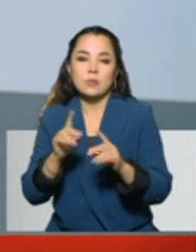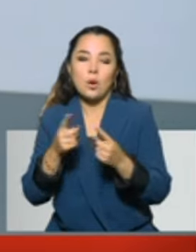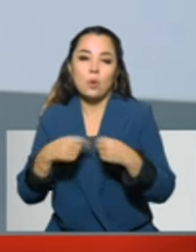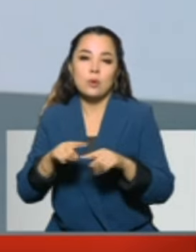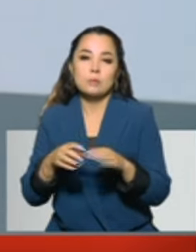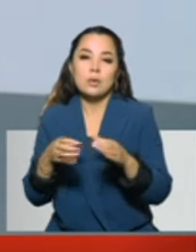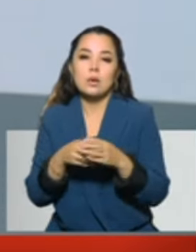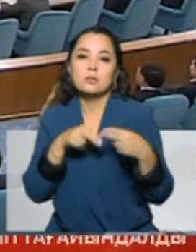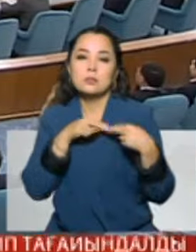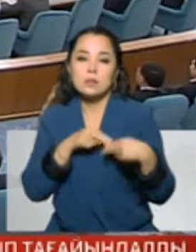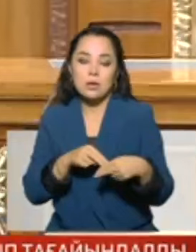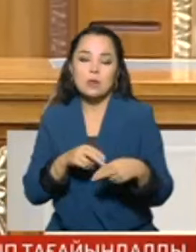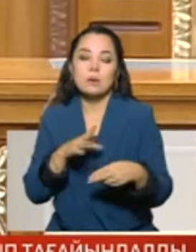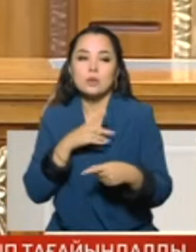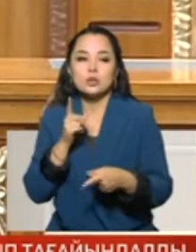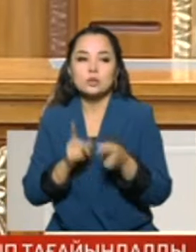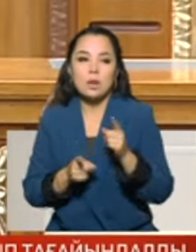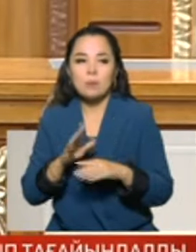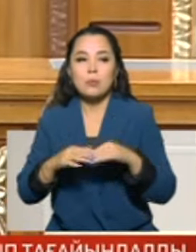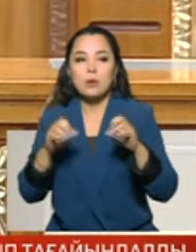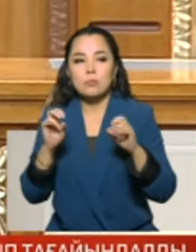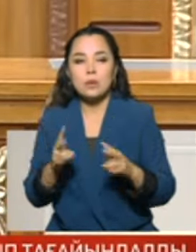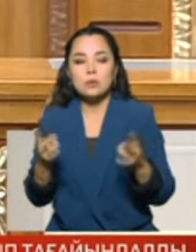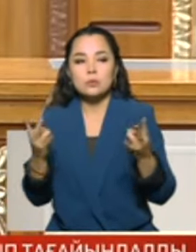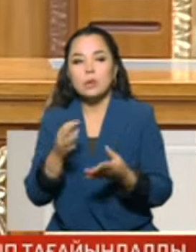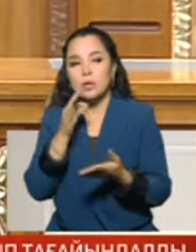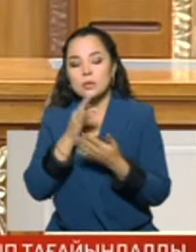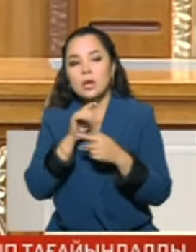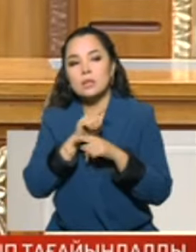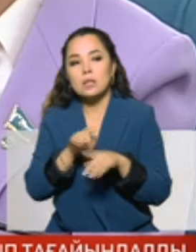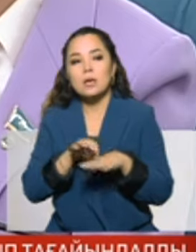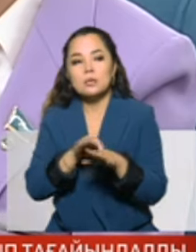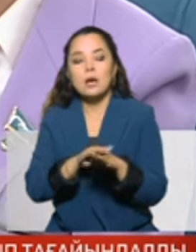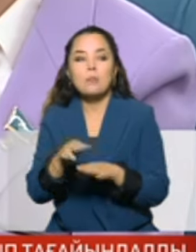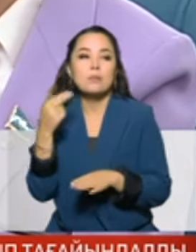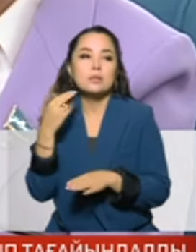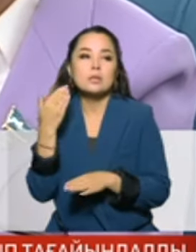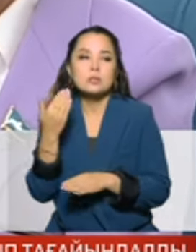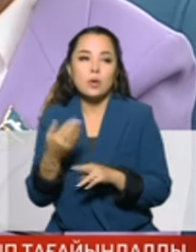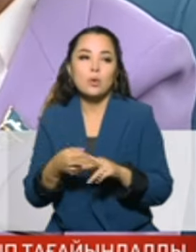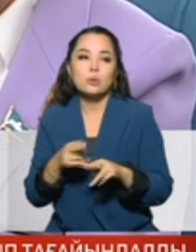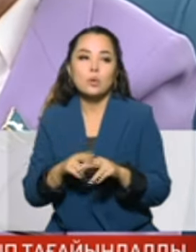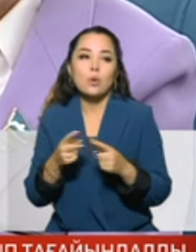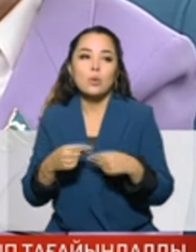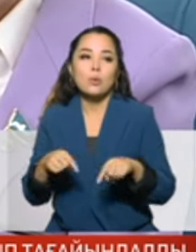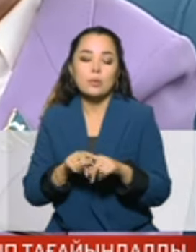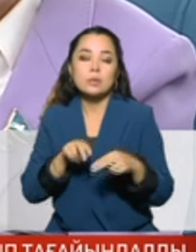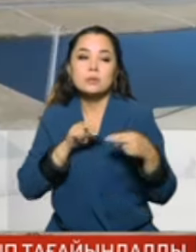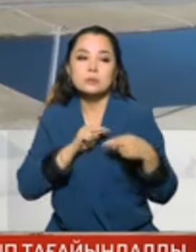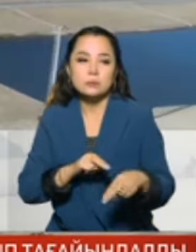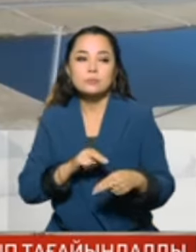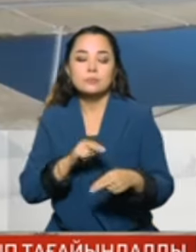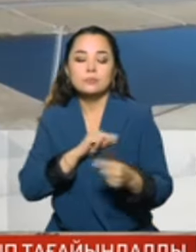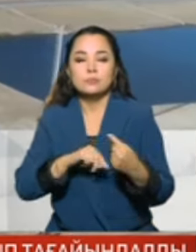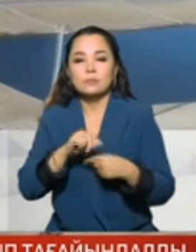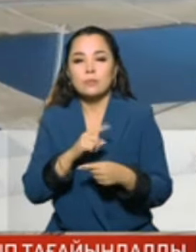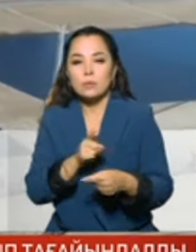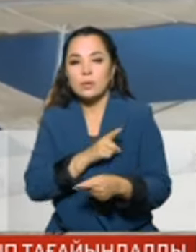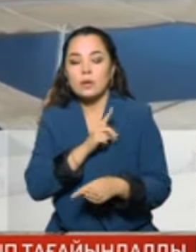қоғамда еңбекқор және нағыз маман болу идеясын насихаттаймыз, деді президент. Яғни қоғамда еңбекқорлық, кәсібилік